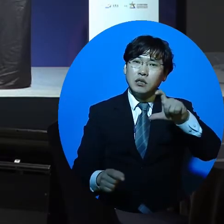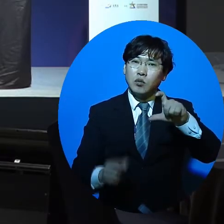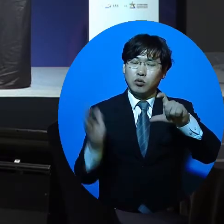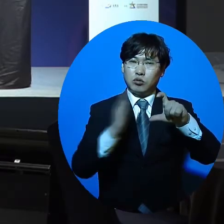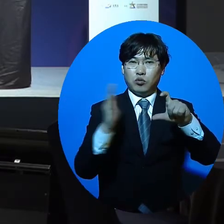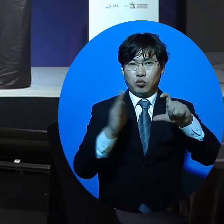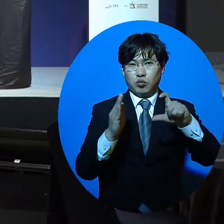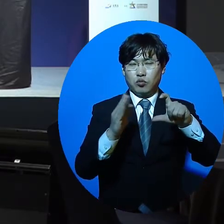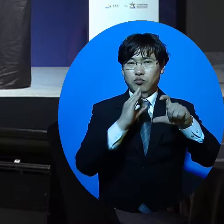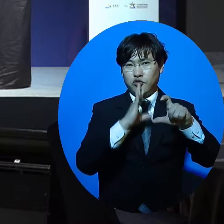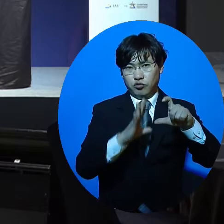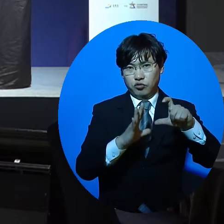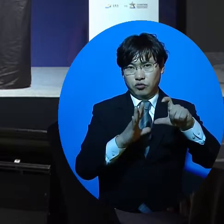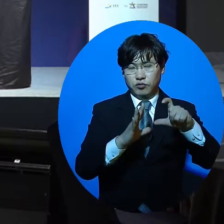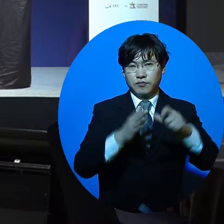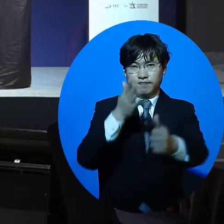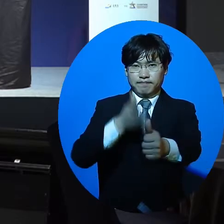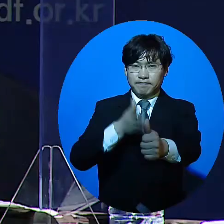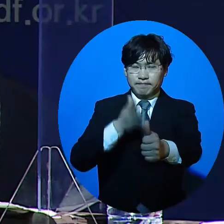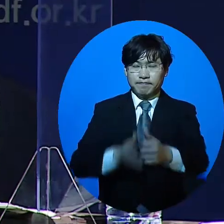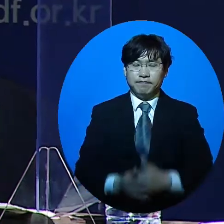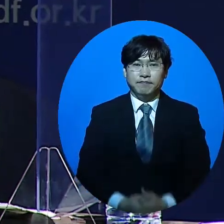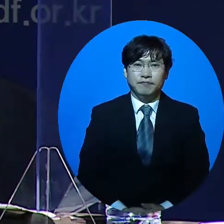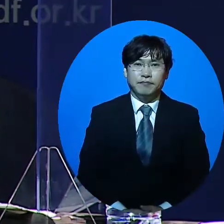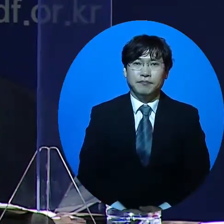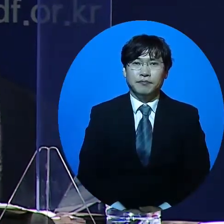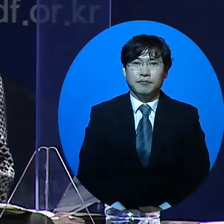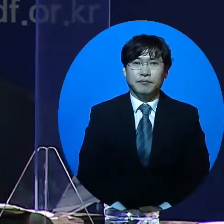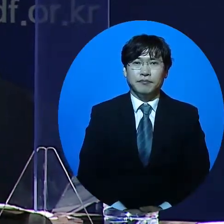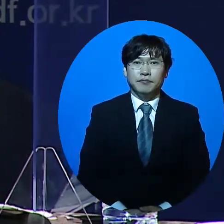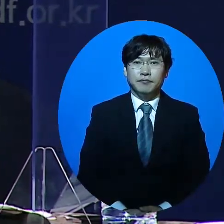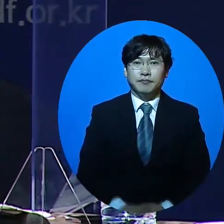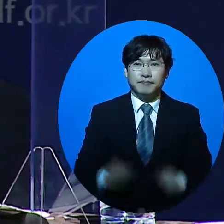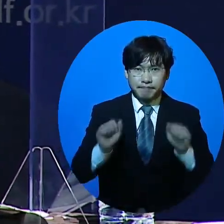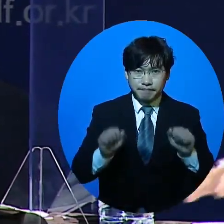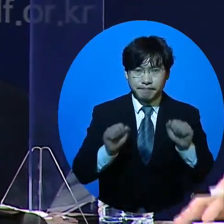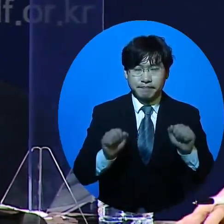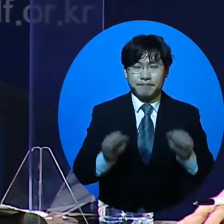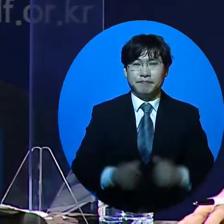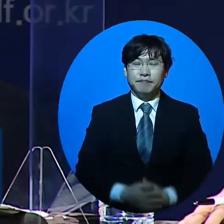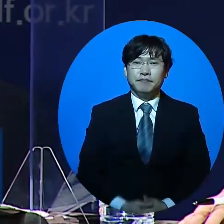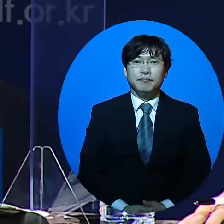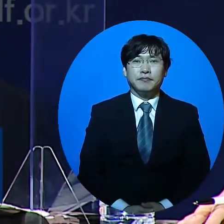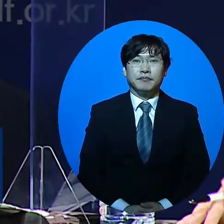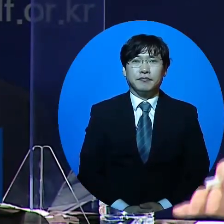정도로 좀 부탁드리겠습니다. 네, 말씀드리겠습니다.